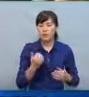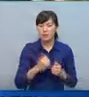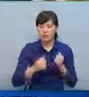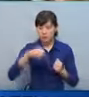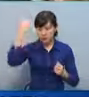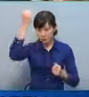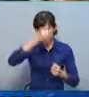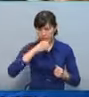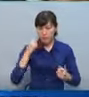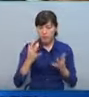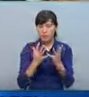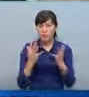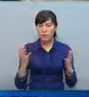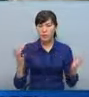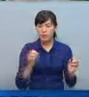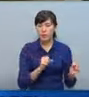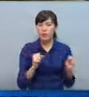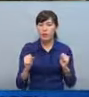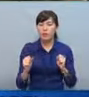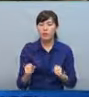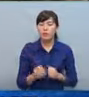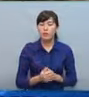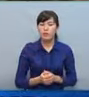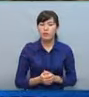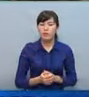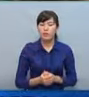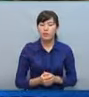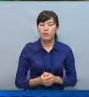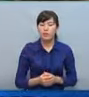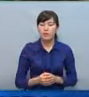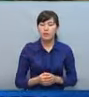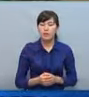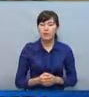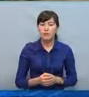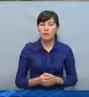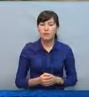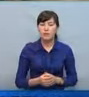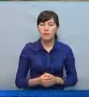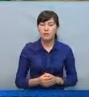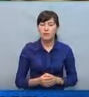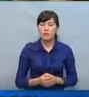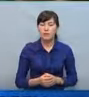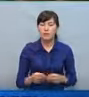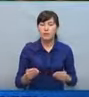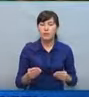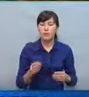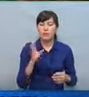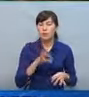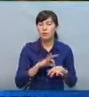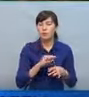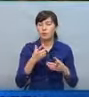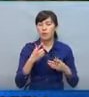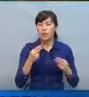таспа мектеп не қылады? Мына Бадам тентек өзен бір күні су көп келеді, бір күні аз келеді. Алады да келеді де қайтадан оған қаржы жоқ жаңа. Осыны ескеріп бір